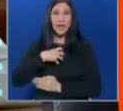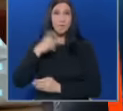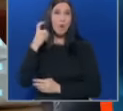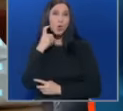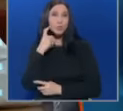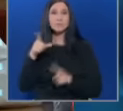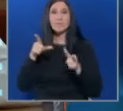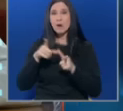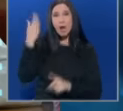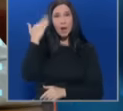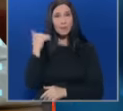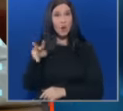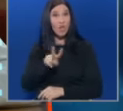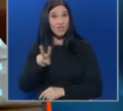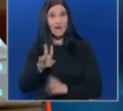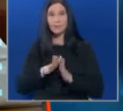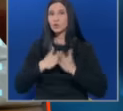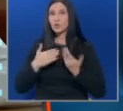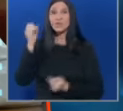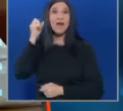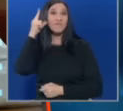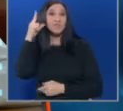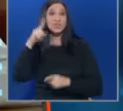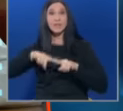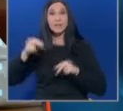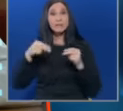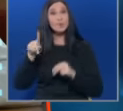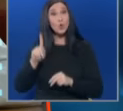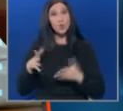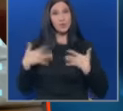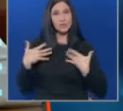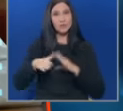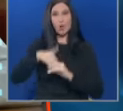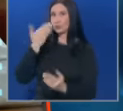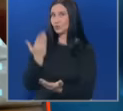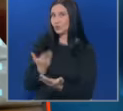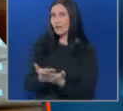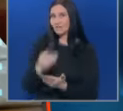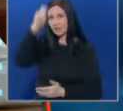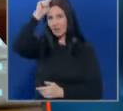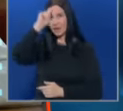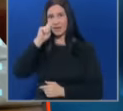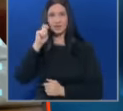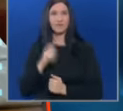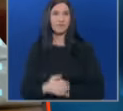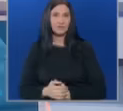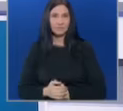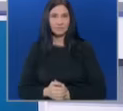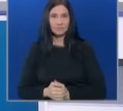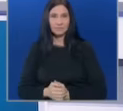Борисов, Мария Габриел и двама от членовете на Висшия съдебен съвет, които искат оставката на Гешев.